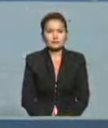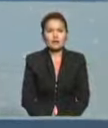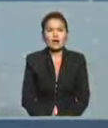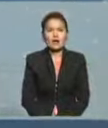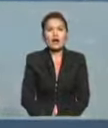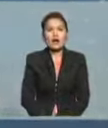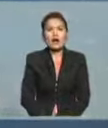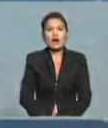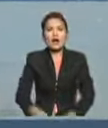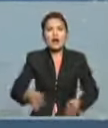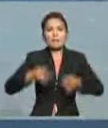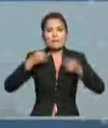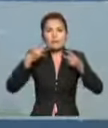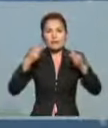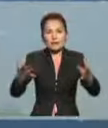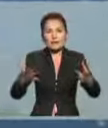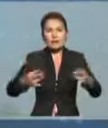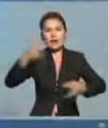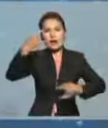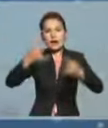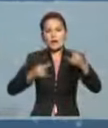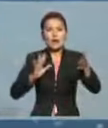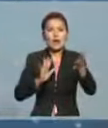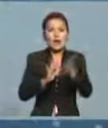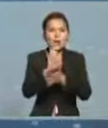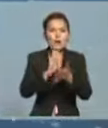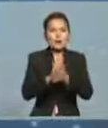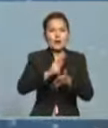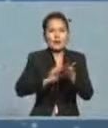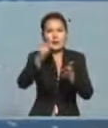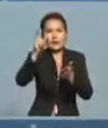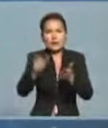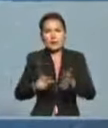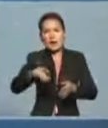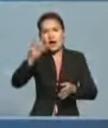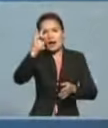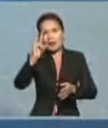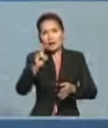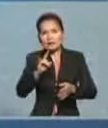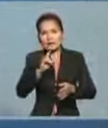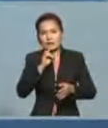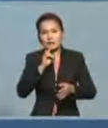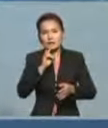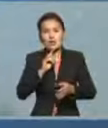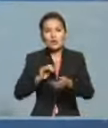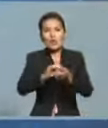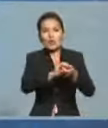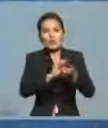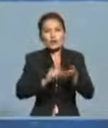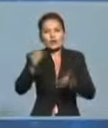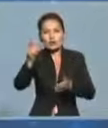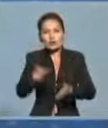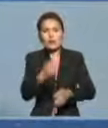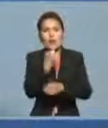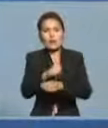Кәсіби мерекелер қарсаңында бірқатар бұқаралық ақпарат құралдарының өкілдері Қазақстан журналистер одағының сыйлығына ие болды. Ең үздік шығармашылық